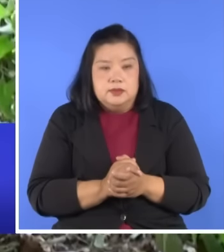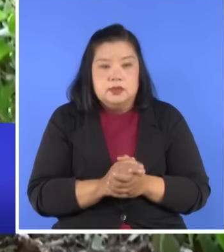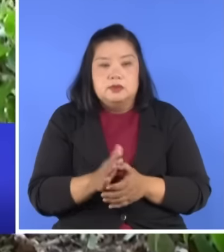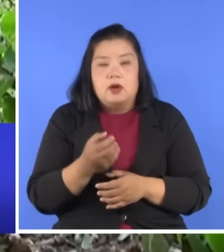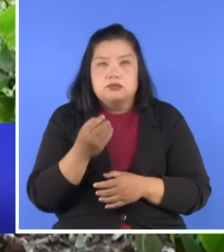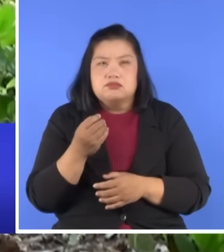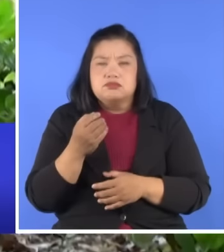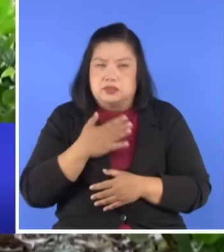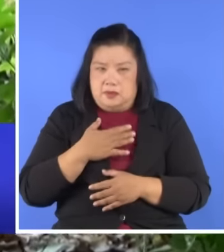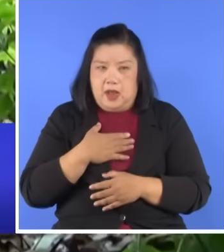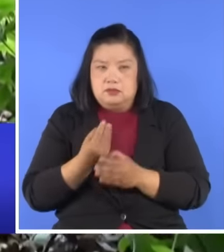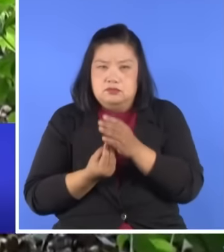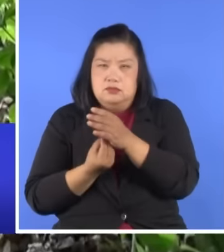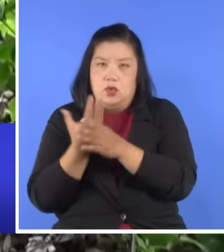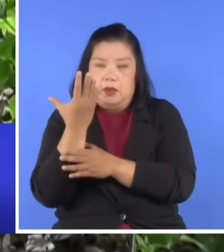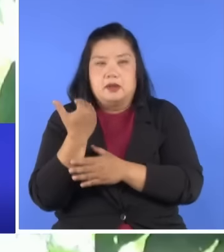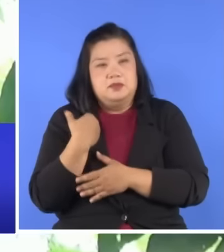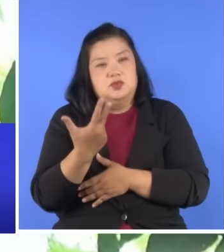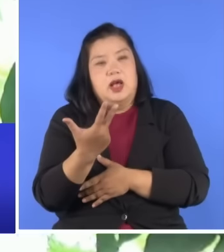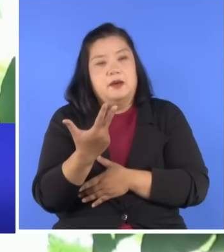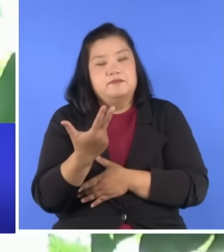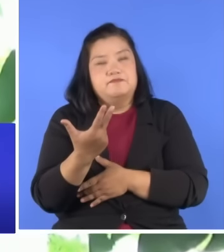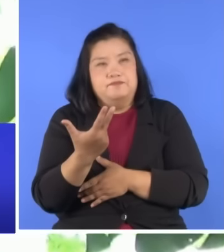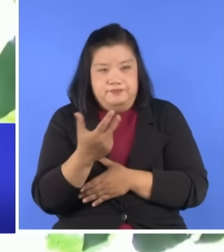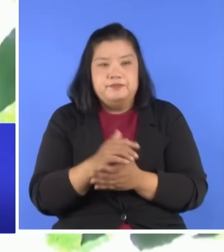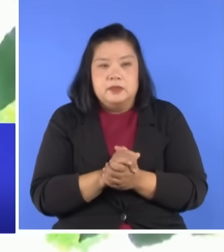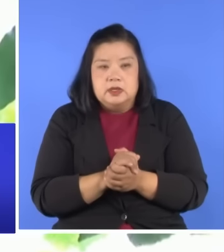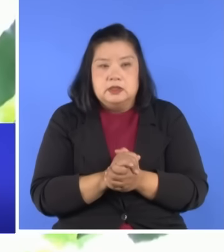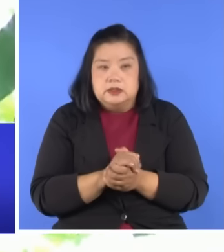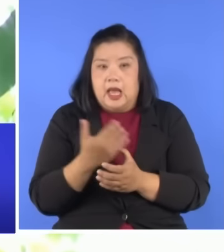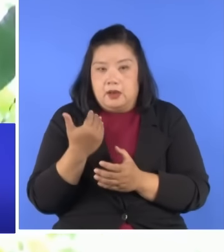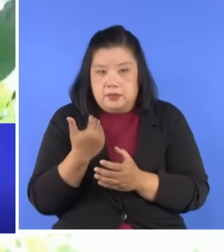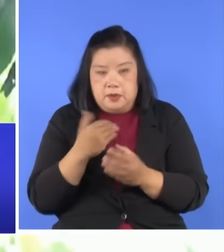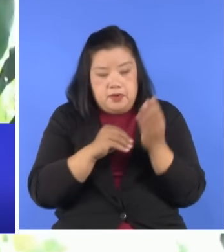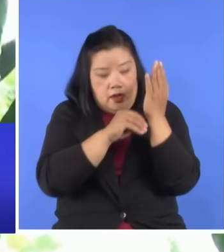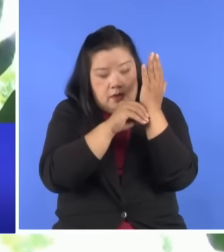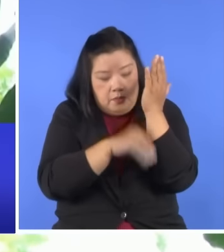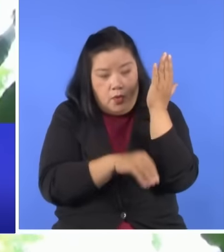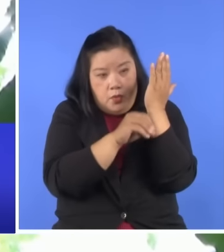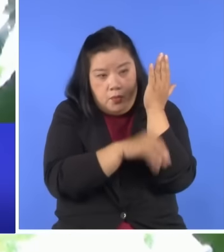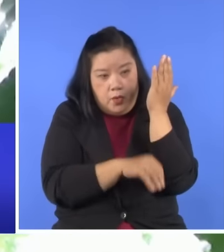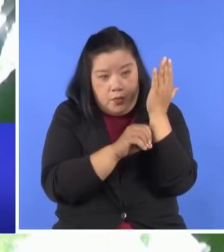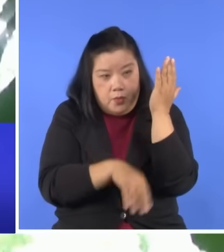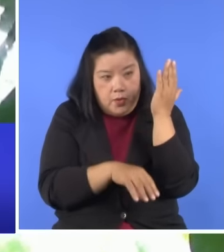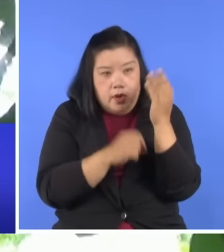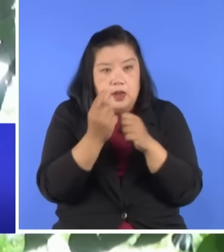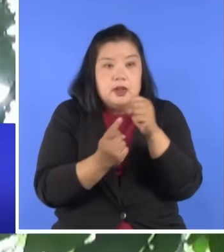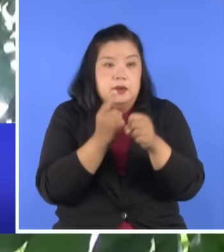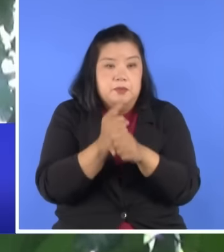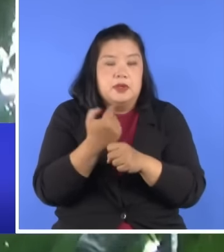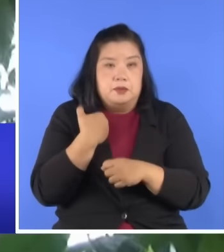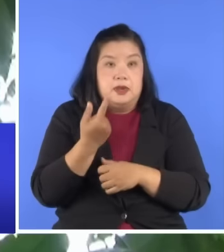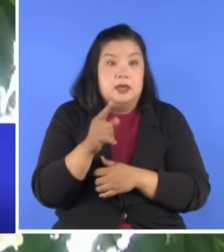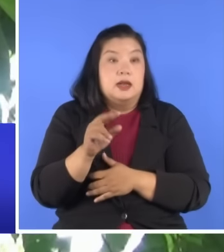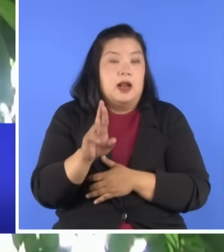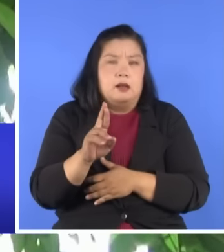ต้นอายุก็ประมาณต้นละ 40ปีว่าอย่างงั้นเออนี่ลูกกอจะให้ผลและก็เก็บเมล็ดได้เพียงปีละ 1ครั้งเท่านั้นก็คือในช่วง